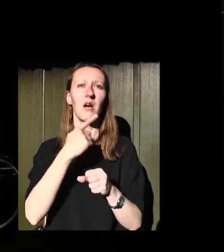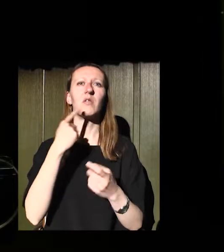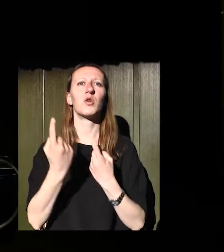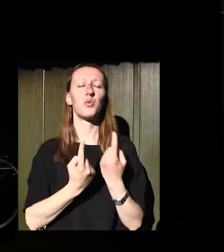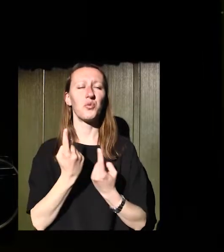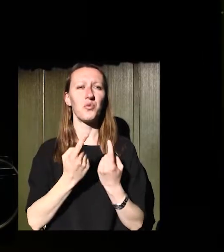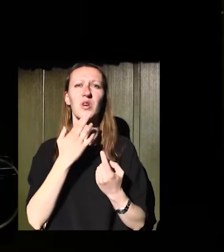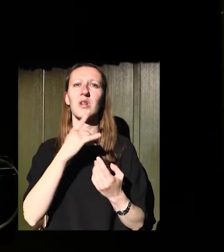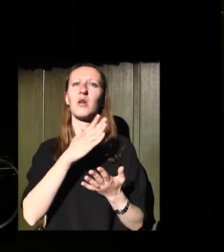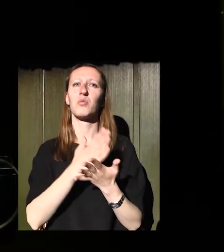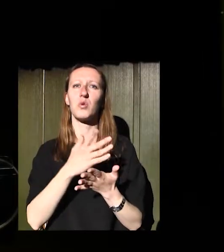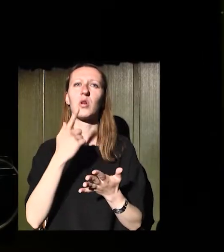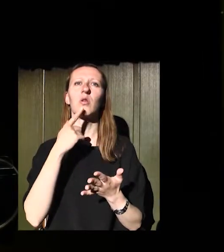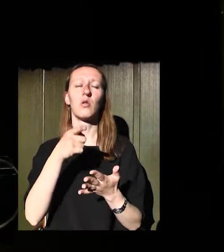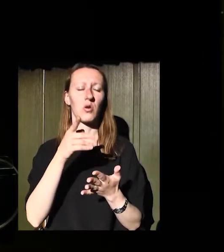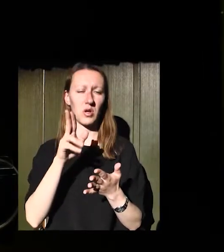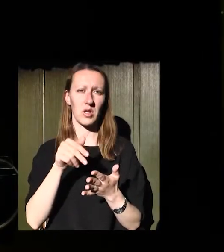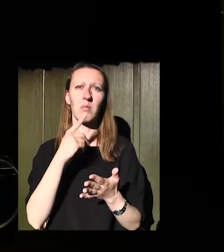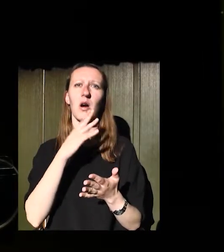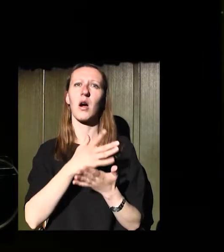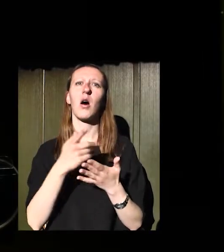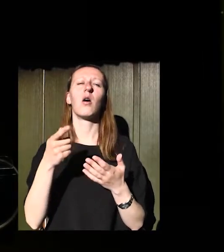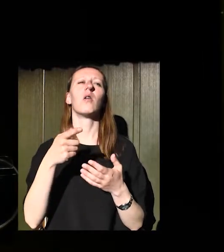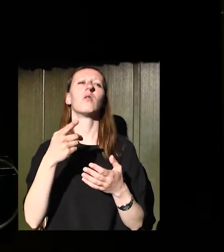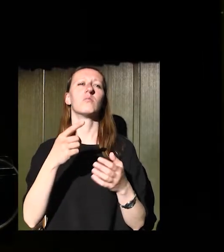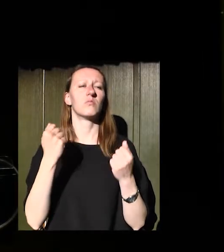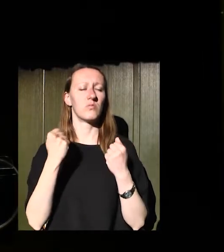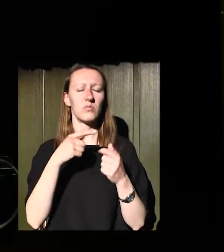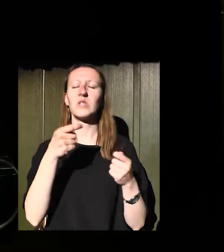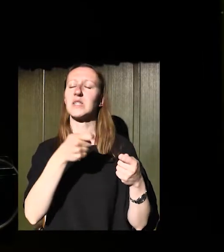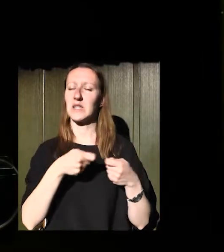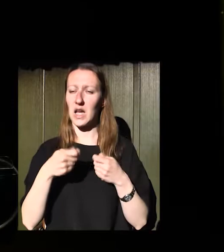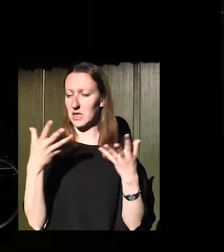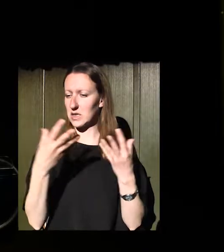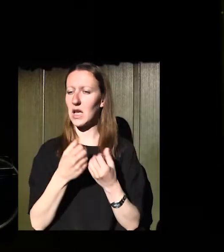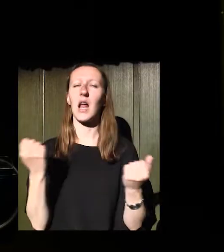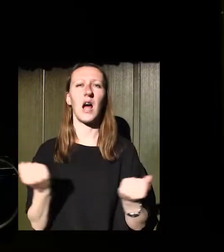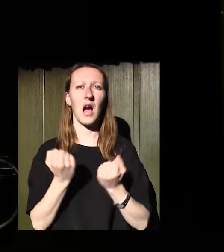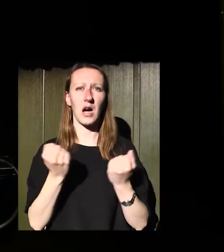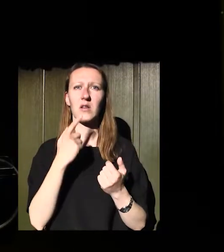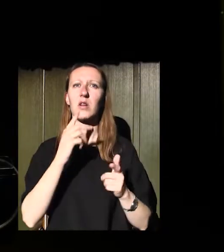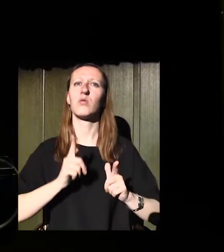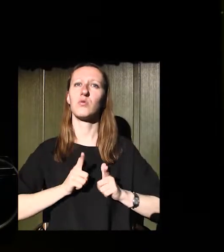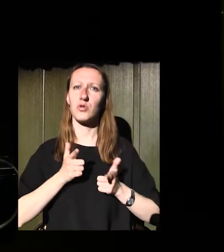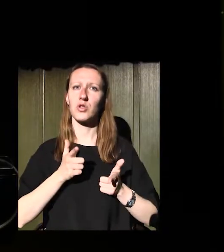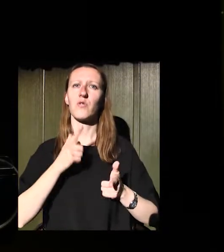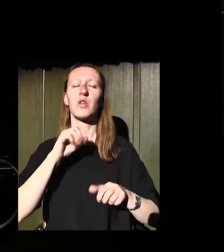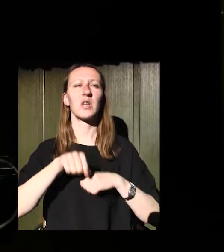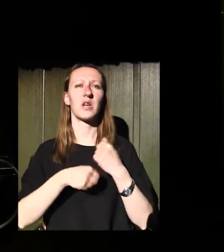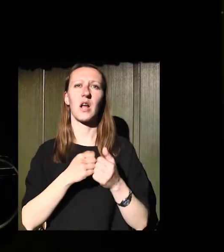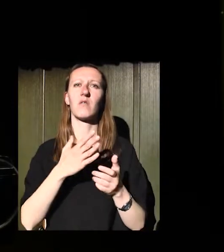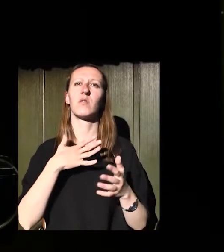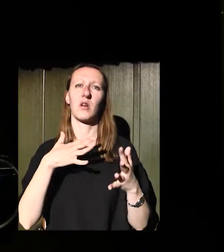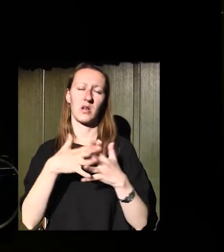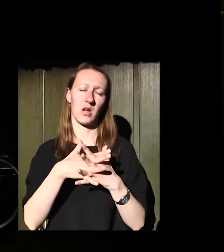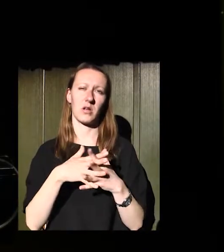le condizioni affinché ciò avvenga, come comunità viva, presente e attiva nella vita e nello